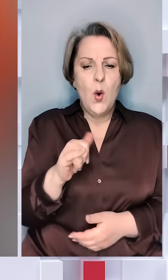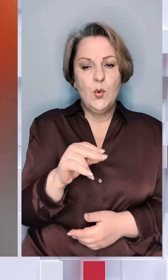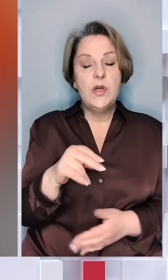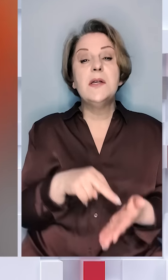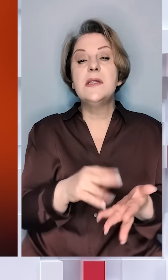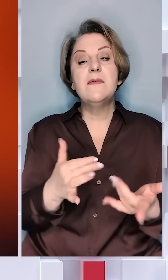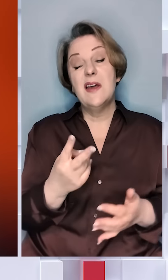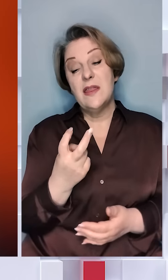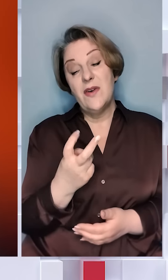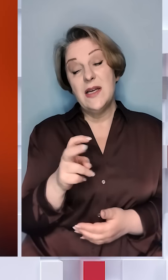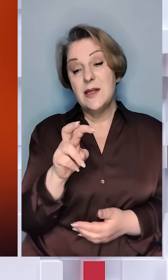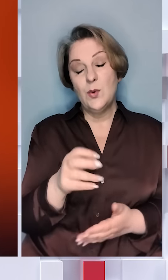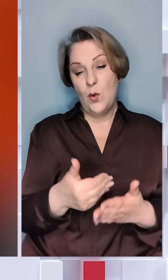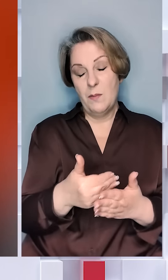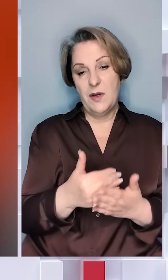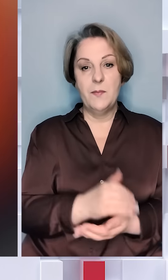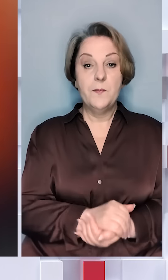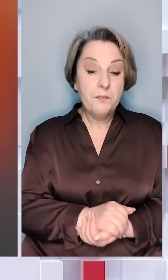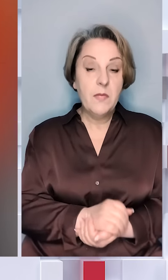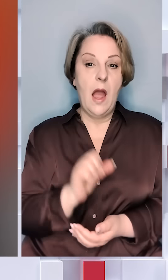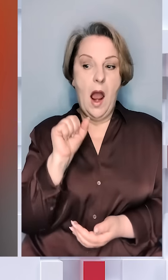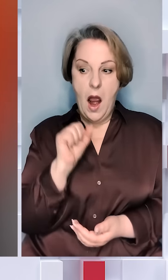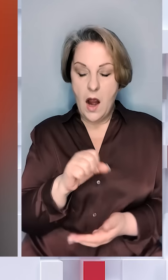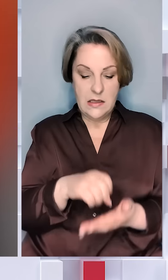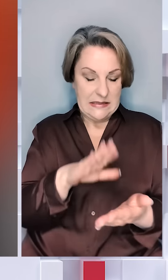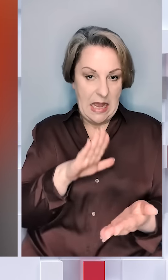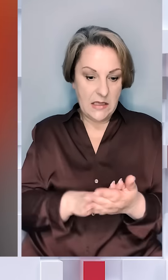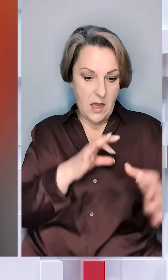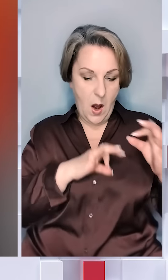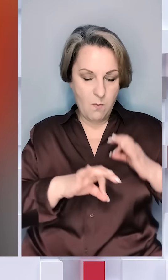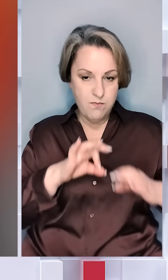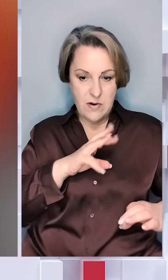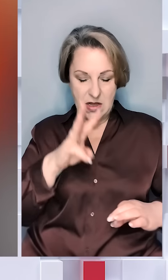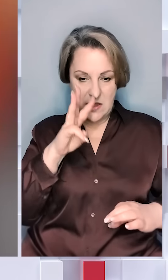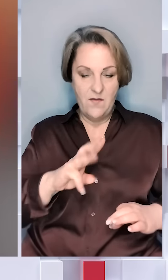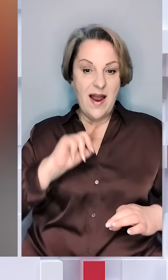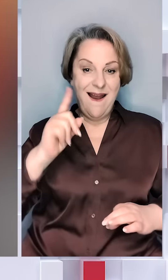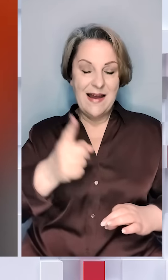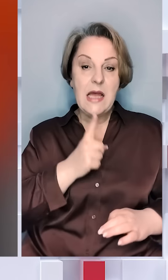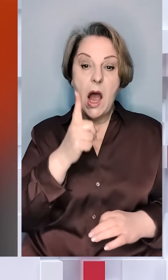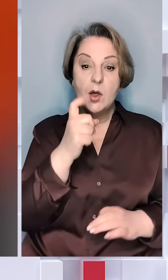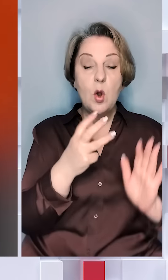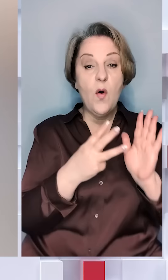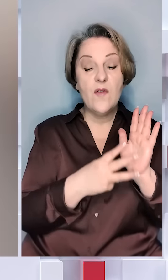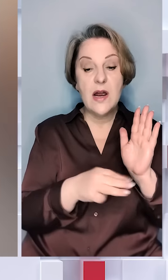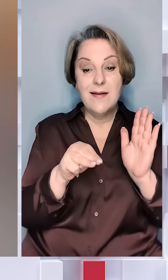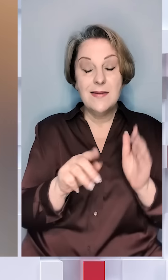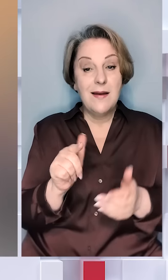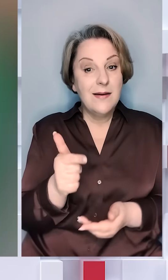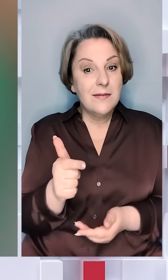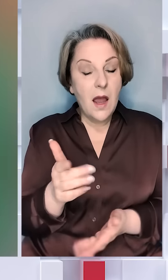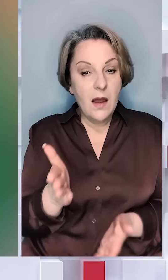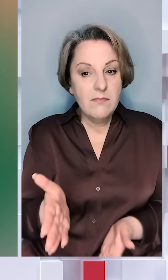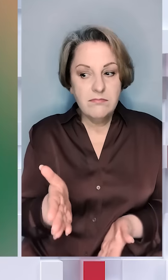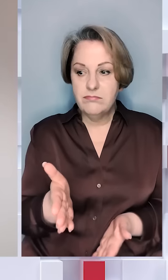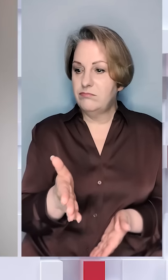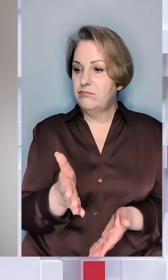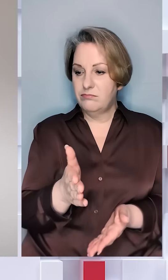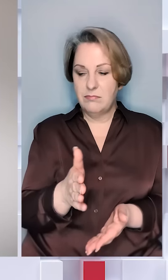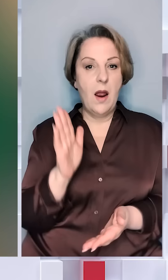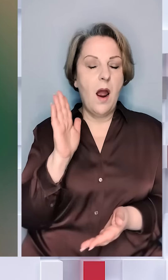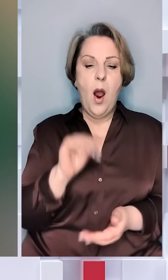такий ремішок? Десь 200. 200 доларів. Тим часом задекларований прибуток жінки за рік лише 180 тисяч гривень. Не минуло